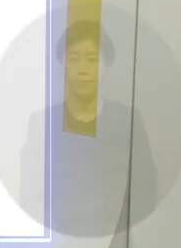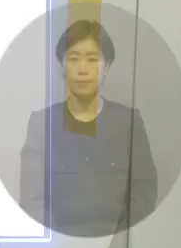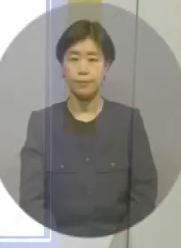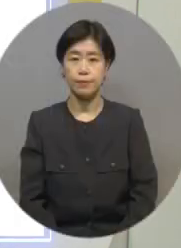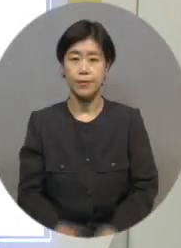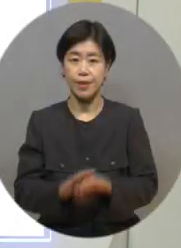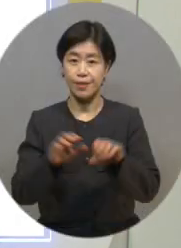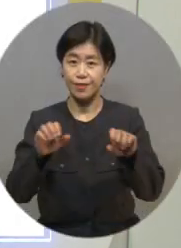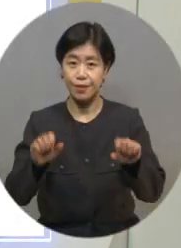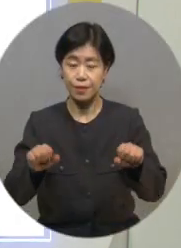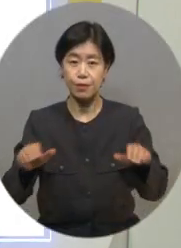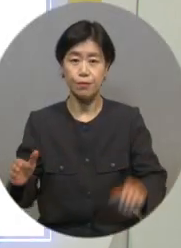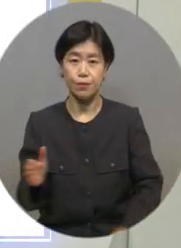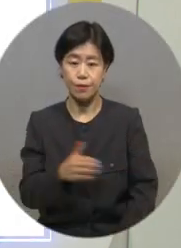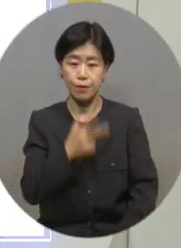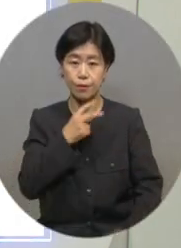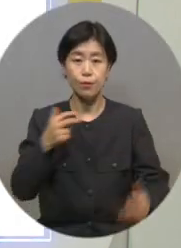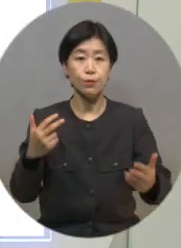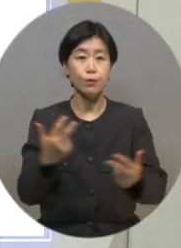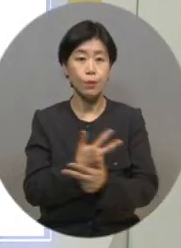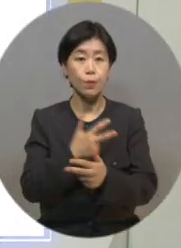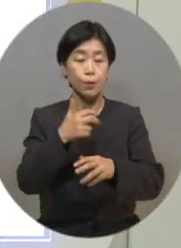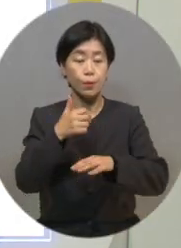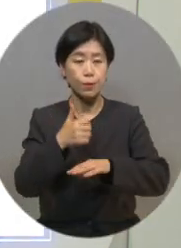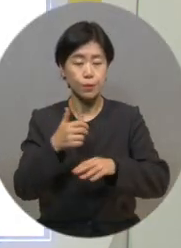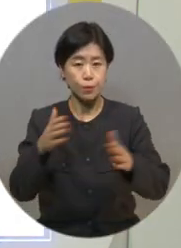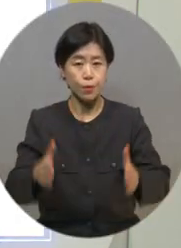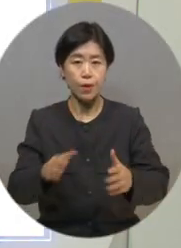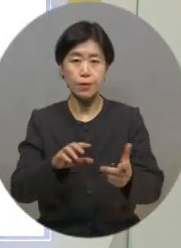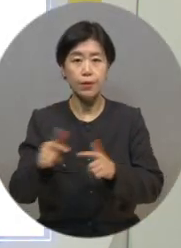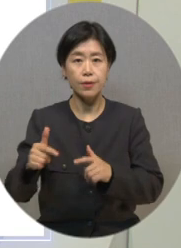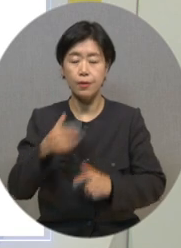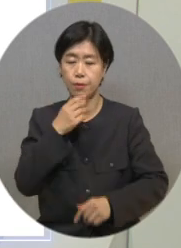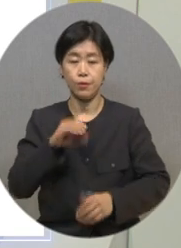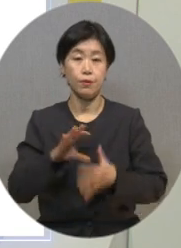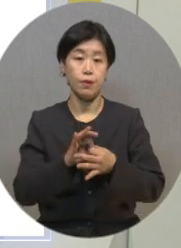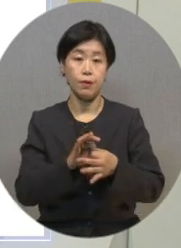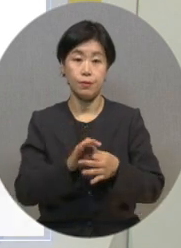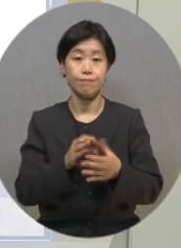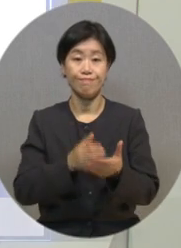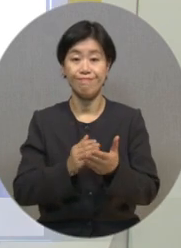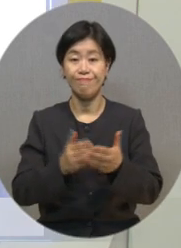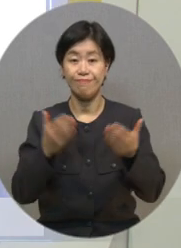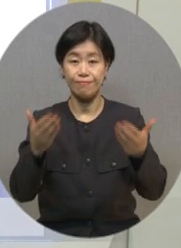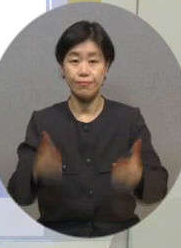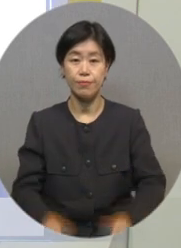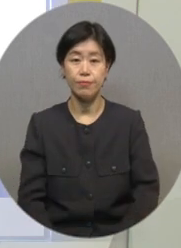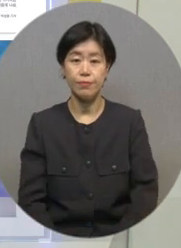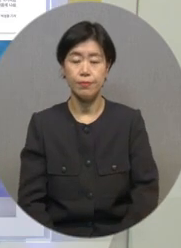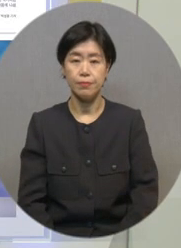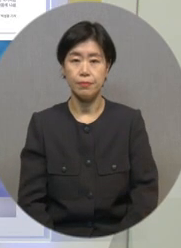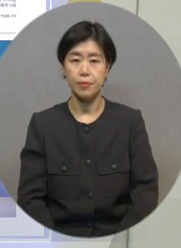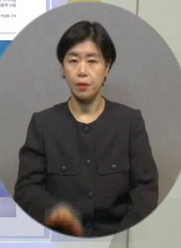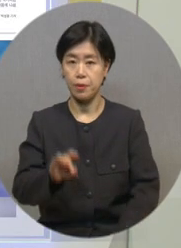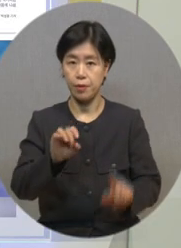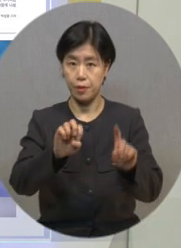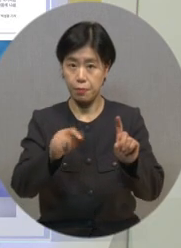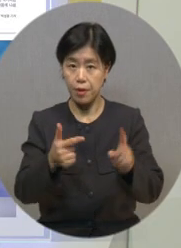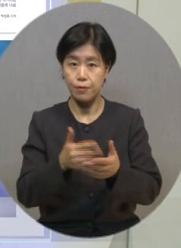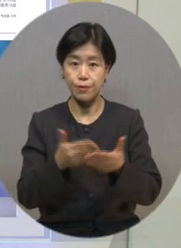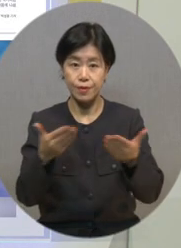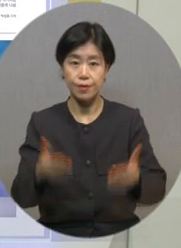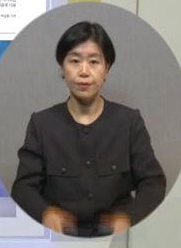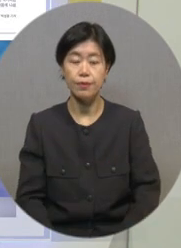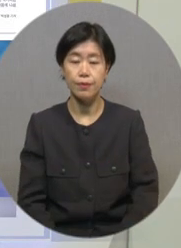안녕하세요 지금부터 한 주간의 복직의 소식을 장애인 신문과 함께 만나봅니다 아 먼저 장애인 신문 1면입니다